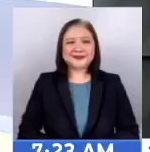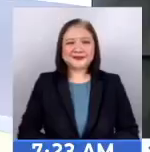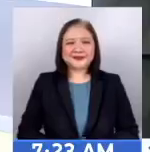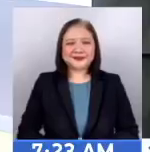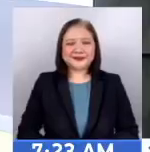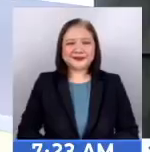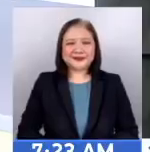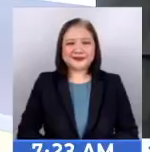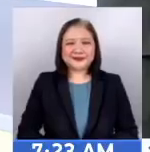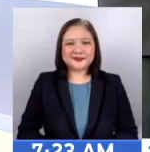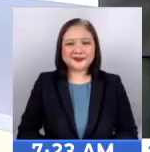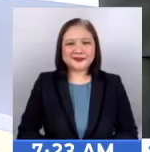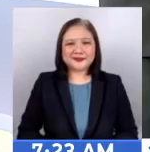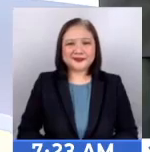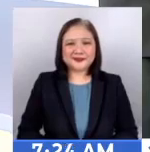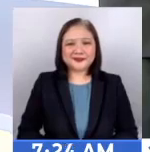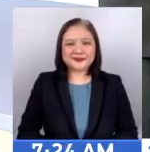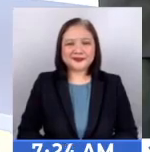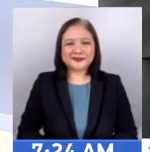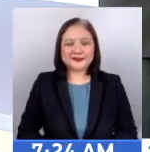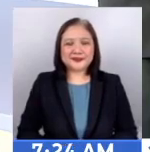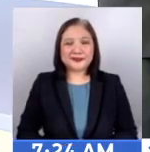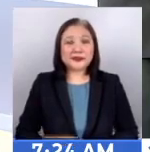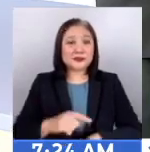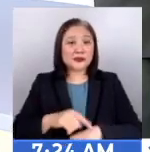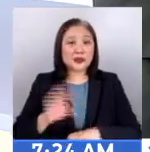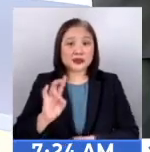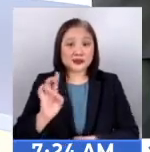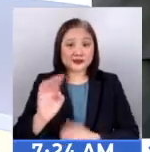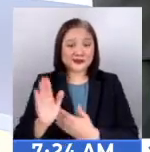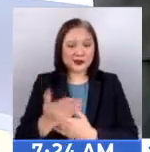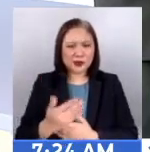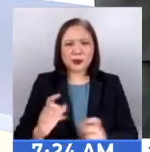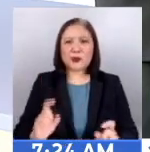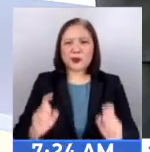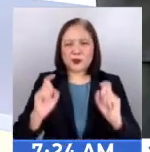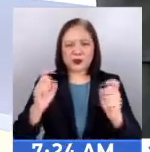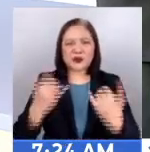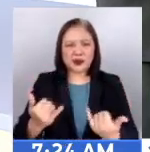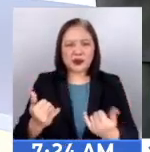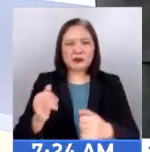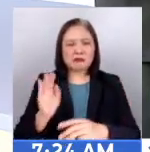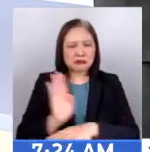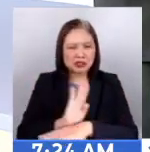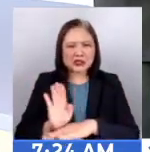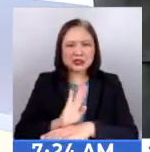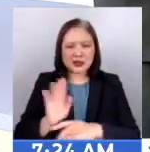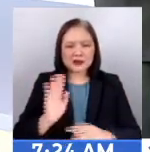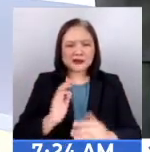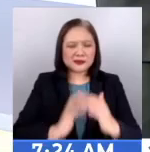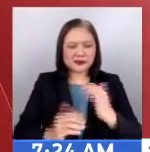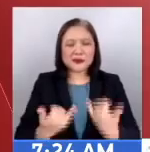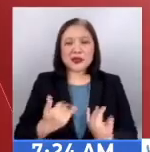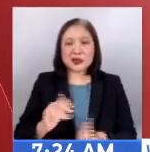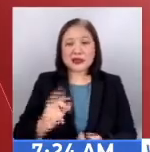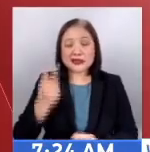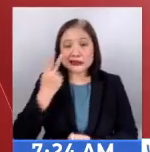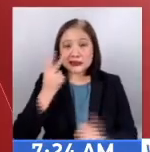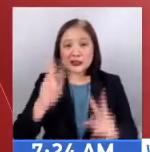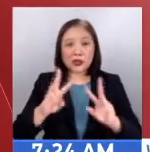Pilipinas. Pasado alas 7 na ng umaga, rush hour na po. Balikan natin yung sitwasyon sa Commonwealth Avenue kasama si Connie